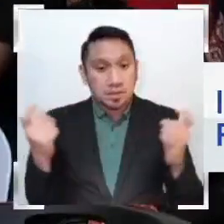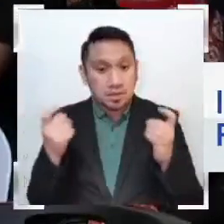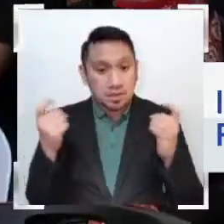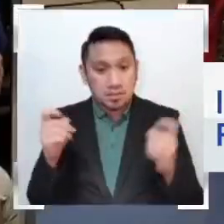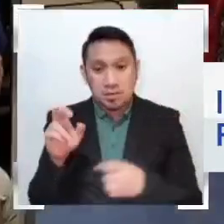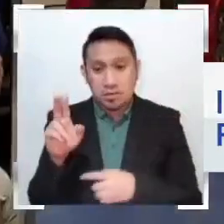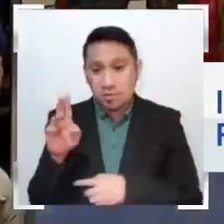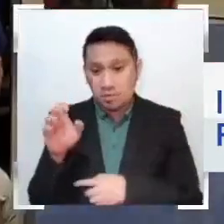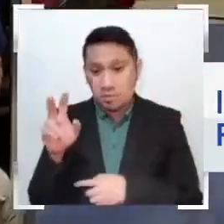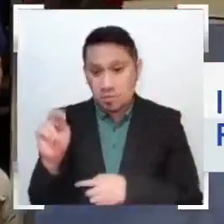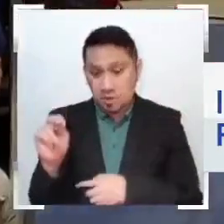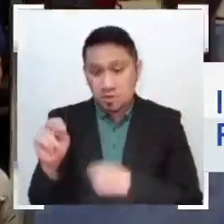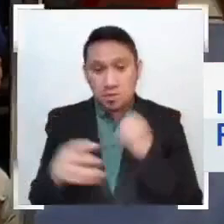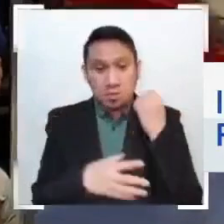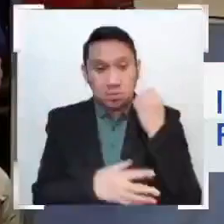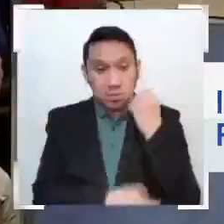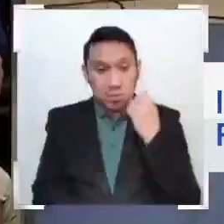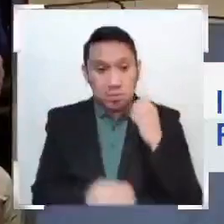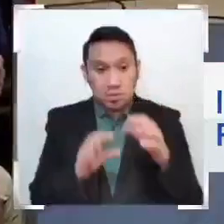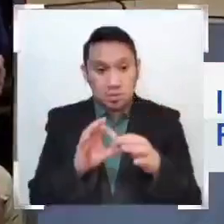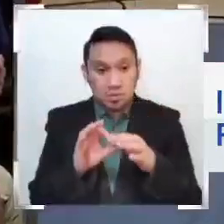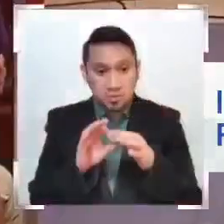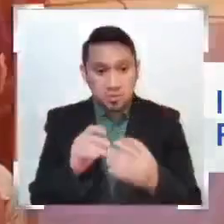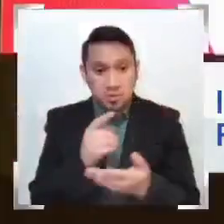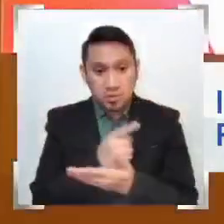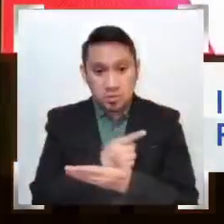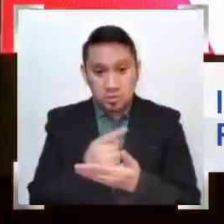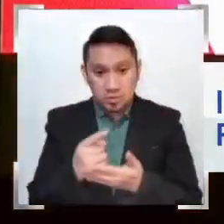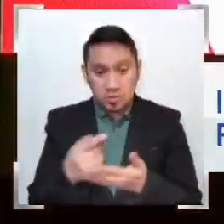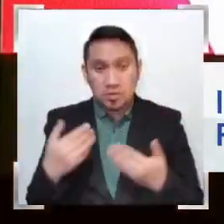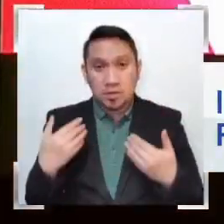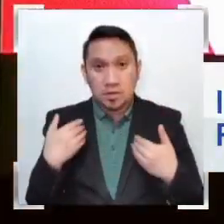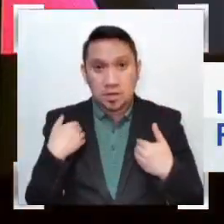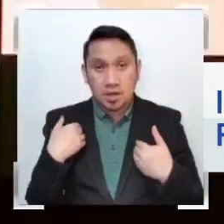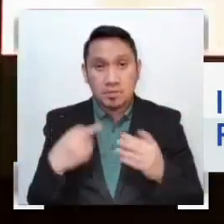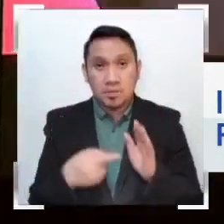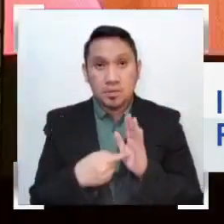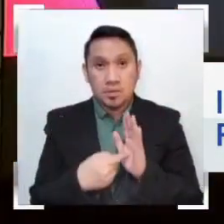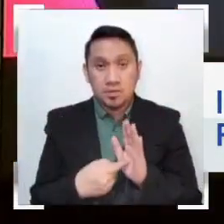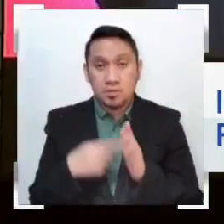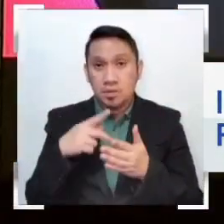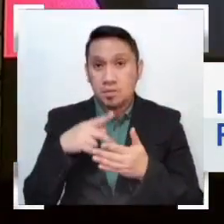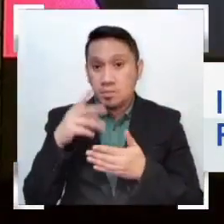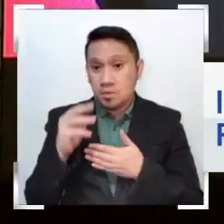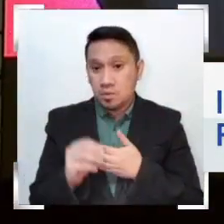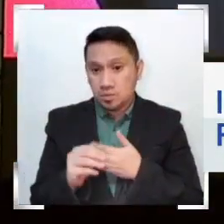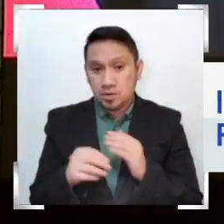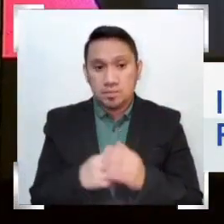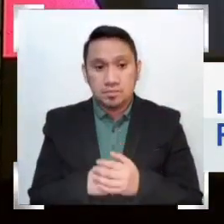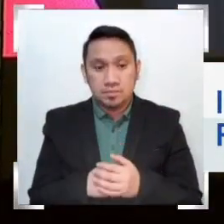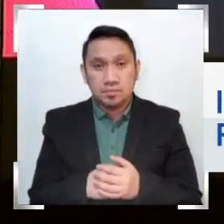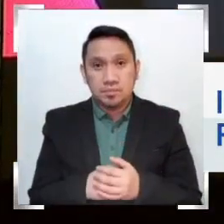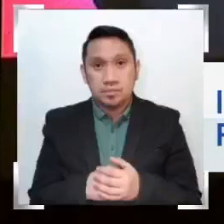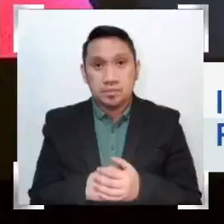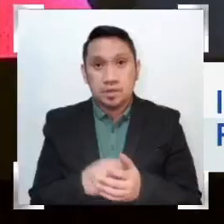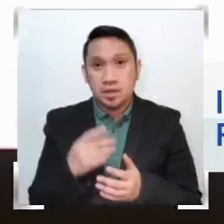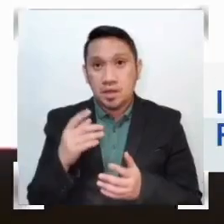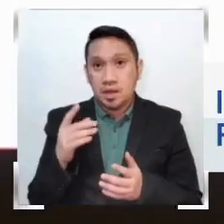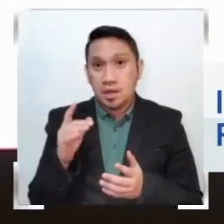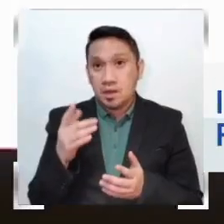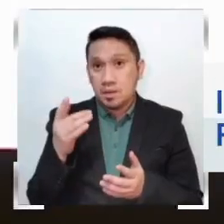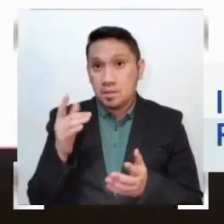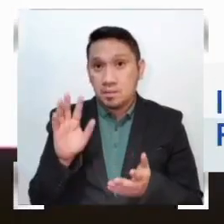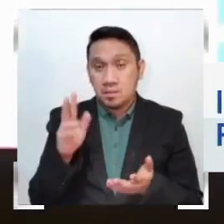Week, dilunsad ang PCUP ang ilan sa kanilang flagship programs. Kabilang po riyan ang Piso Ko Bahay Mo,